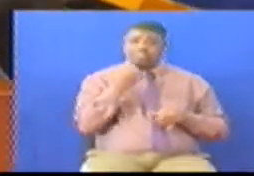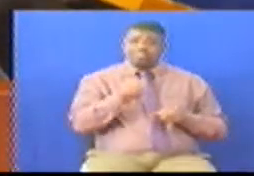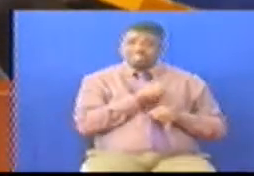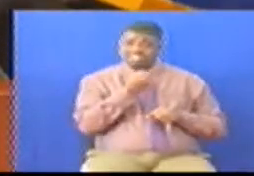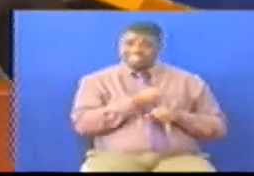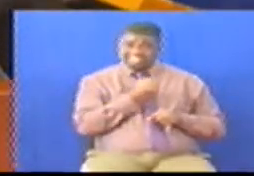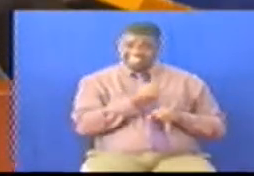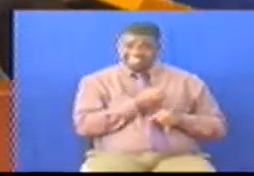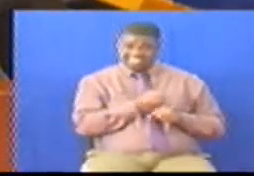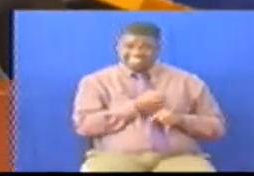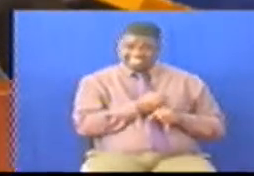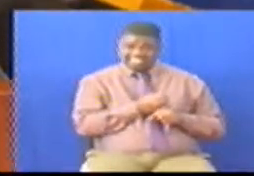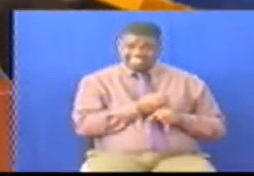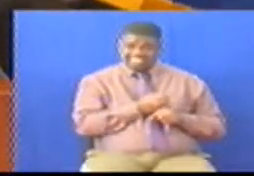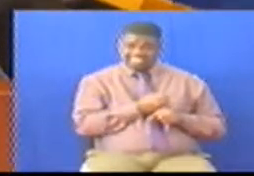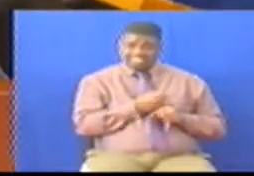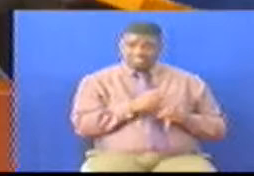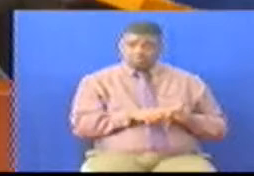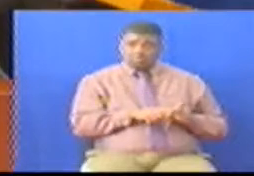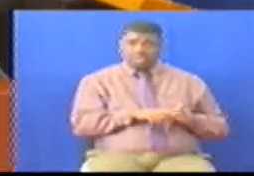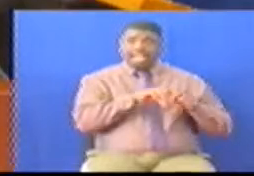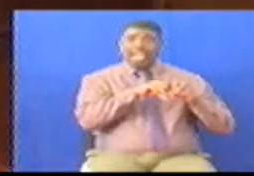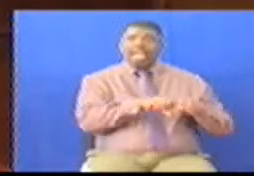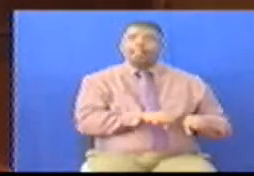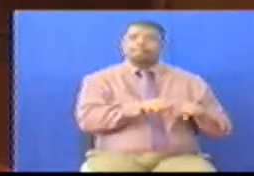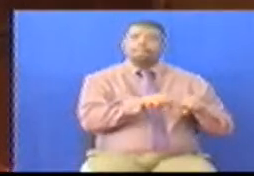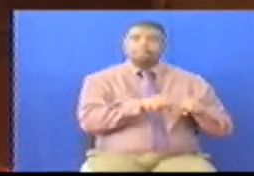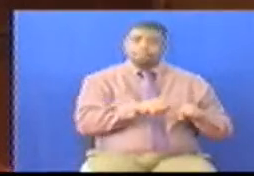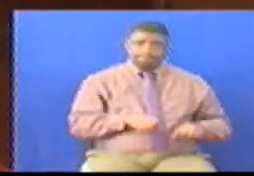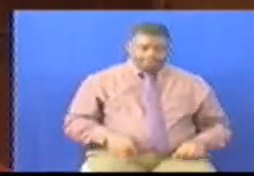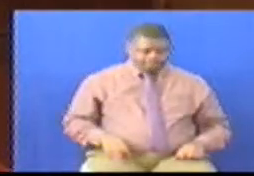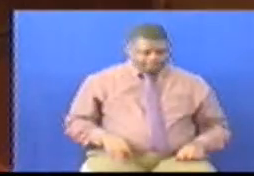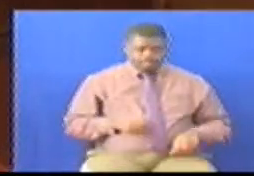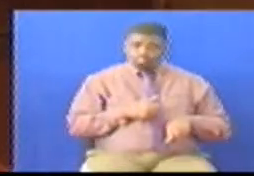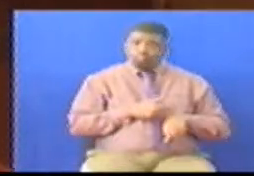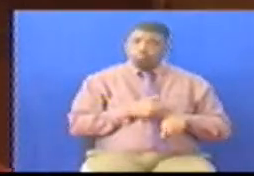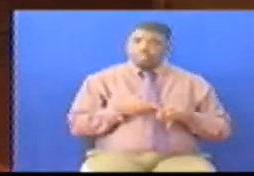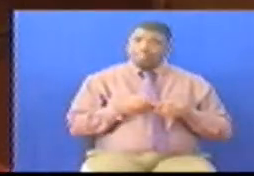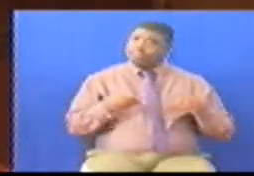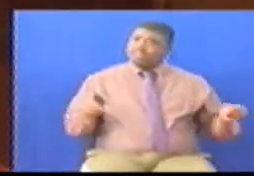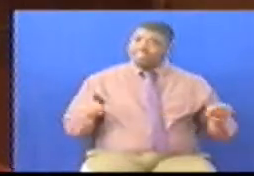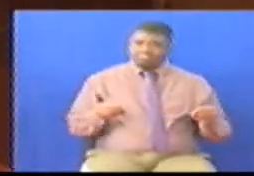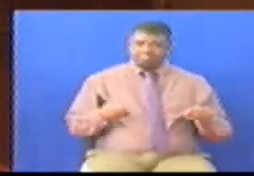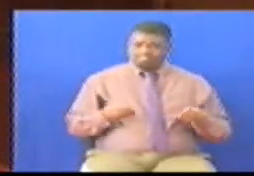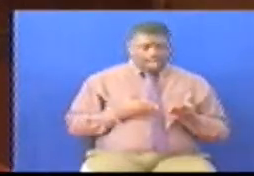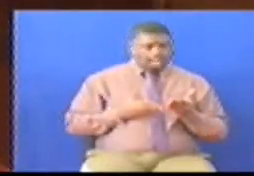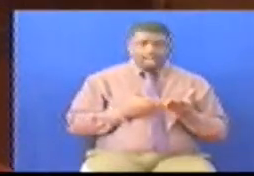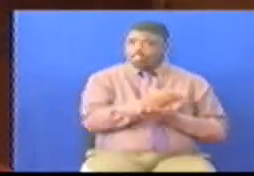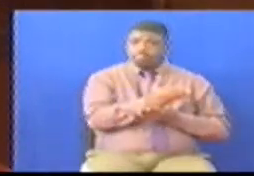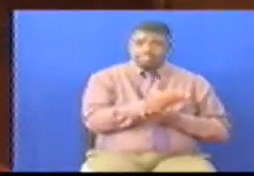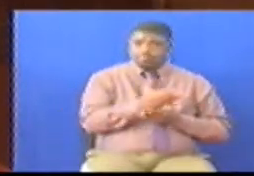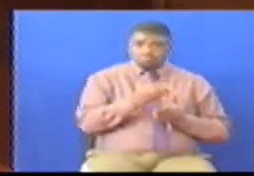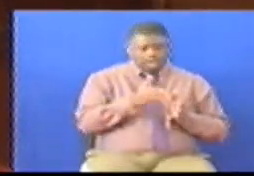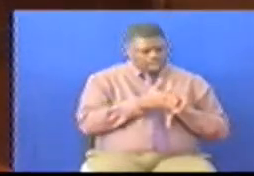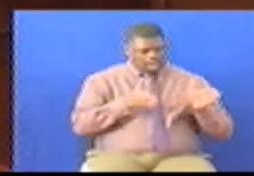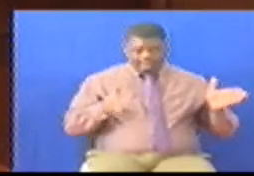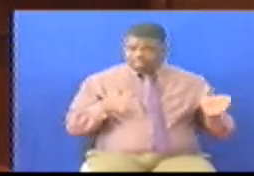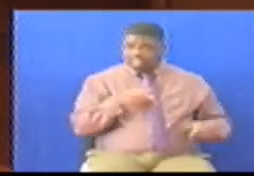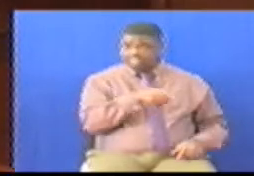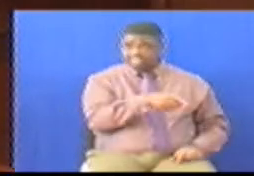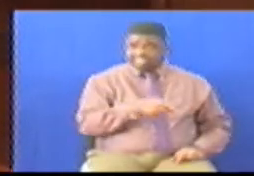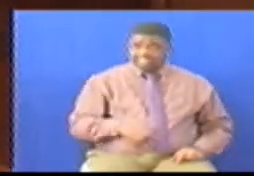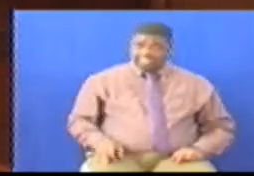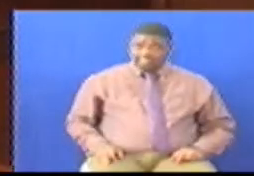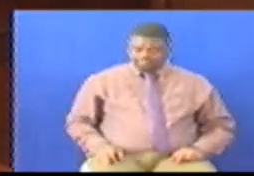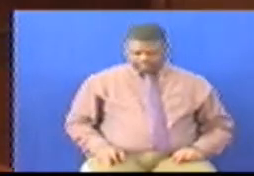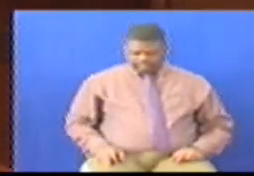kazi wana act kwenye zile nafasi. Na wako muda mrefu sana hawaja kuwa approved kwenye zile nafasi. Kwa hiyo moja kwa moja unaona